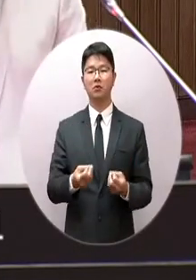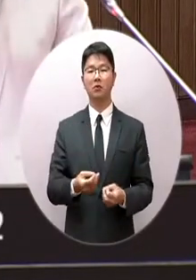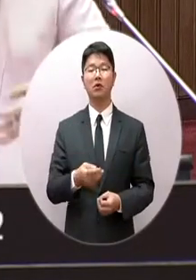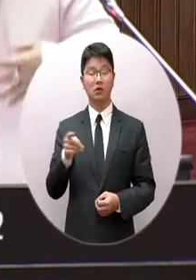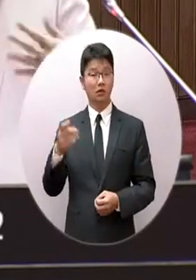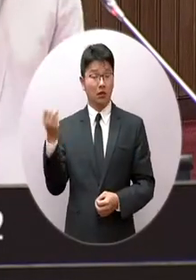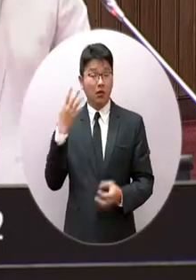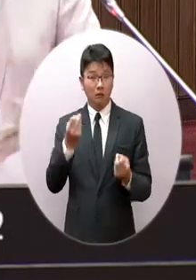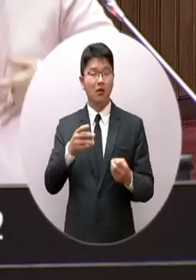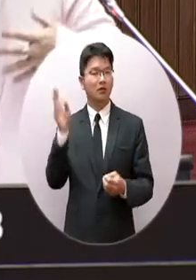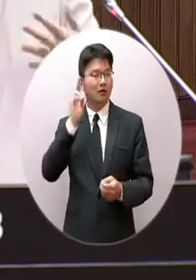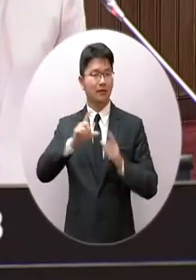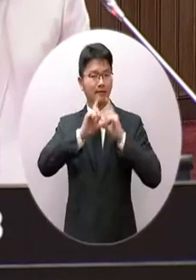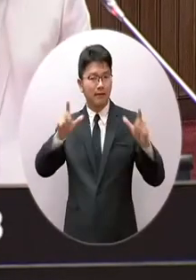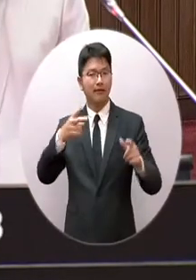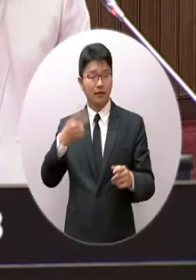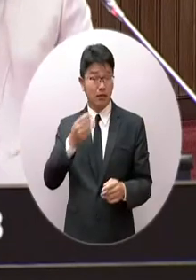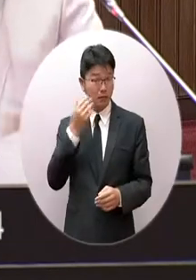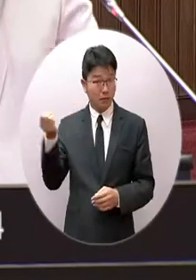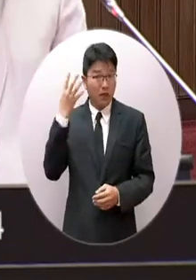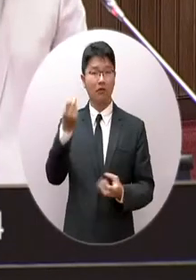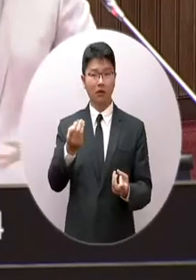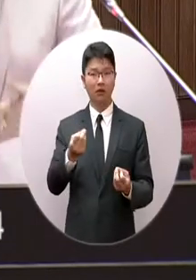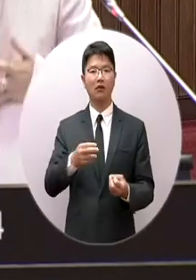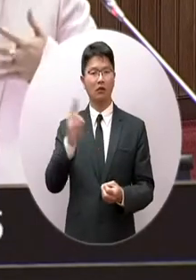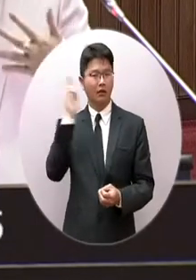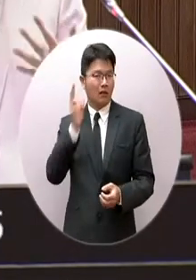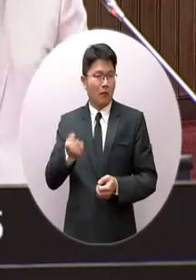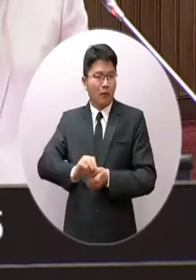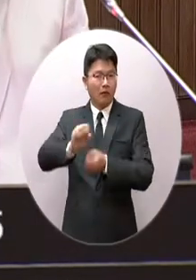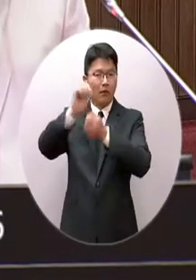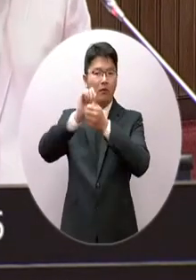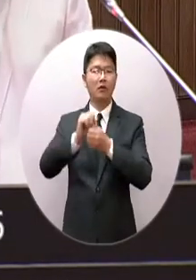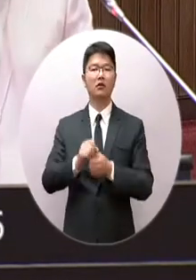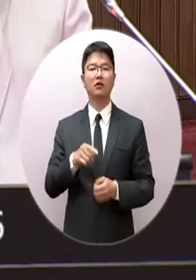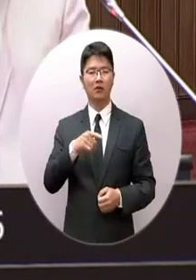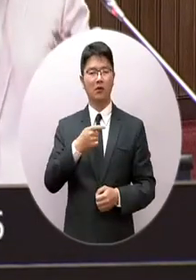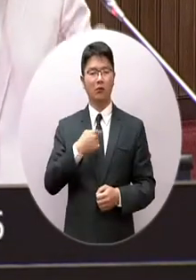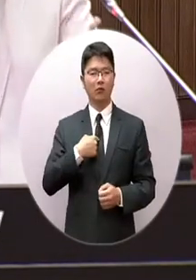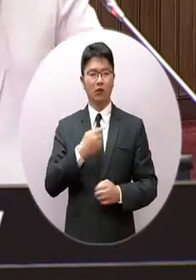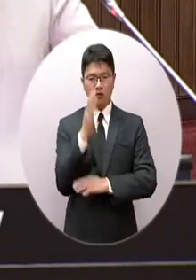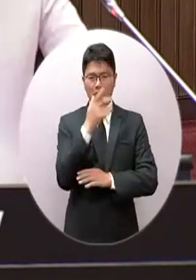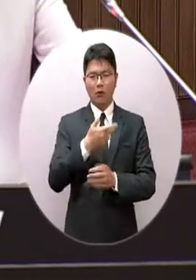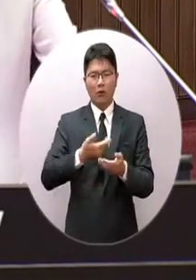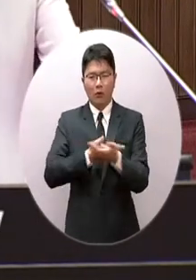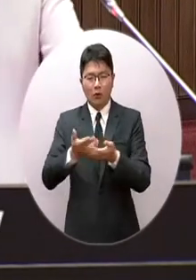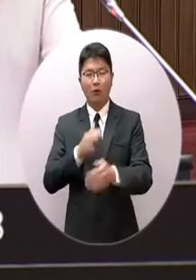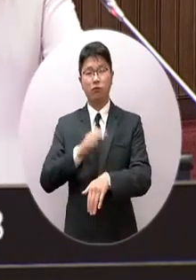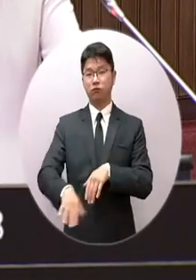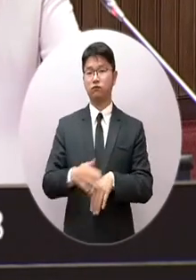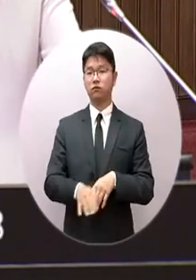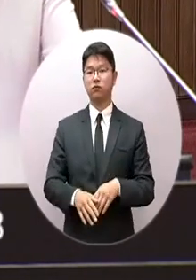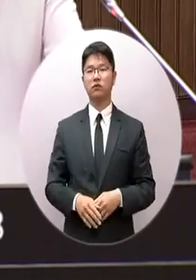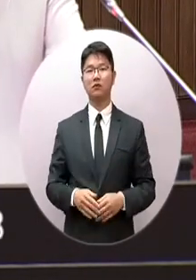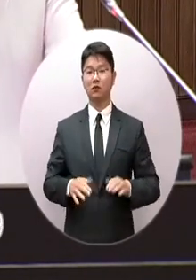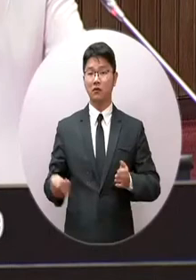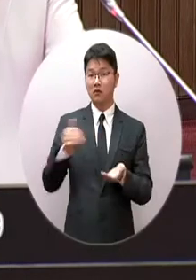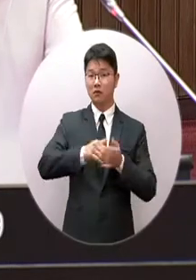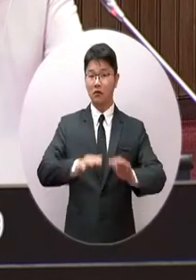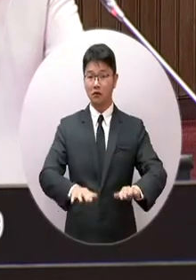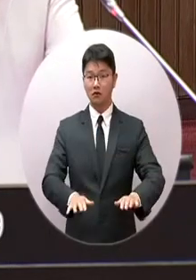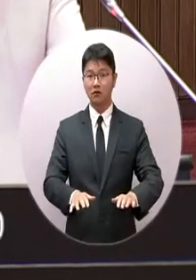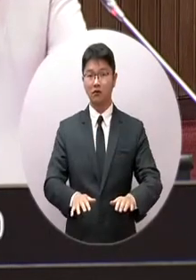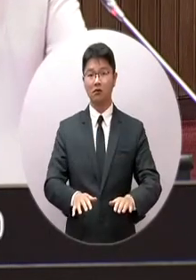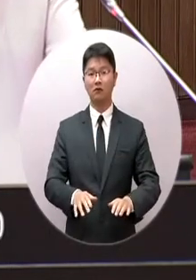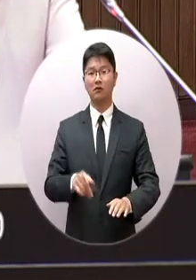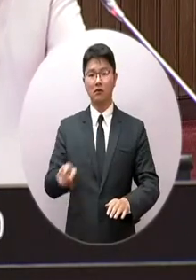再大声一点；再听不到，再大声一点。甚至于说会最会沟通的政府，但是我们看看，现在呢，反而